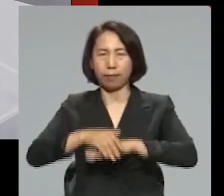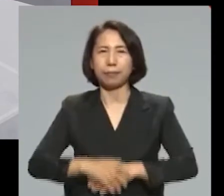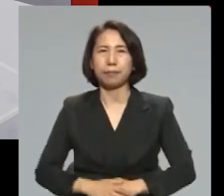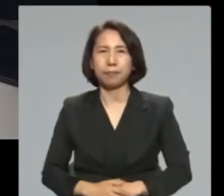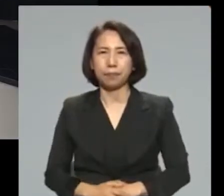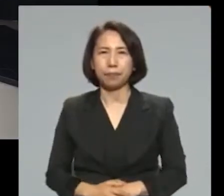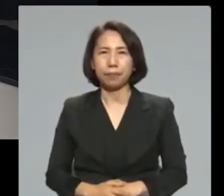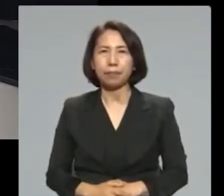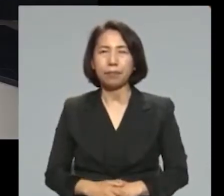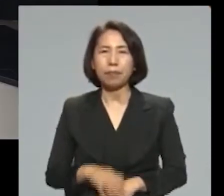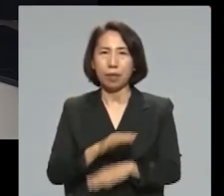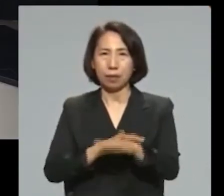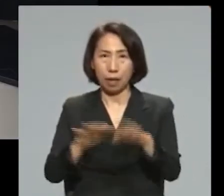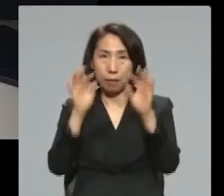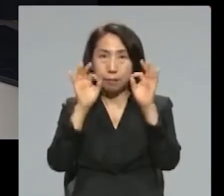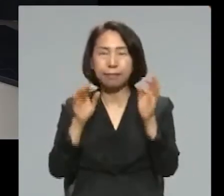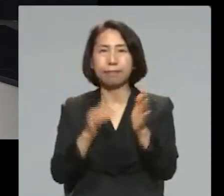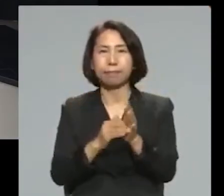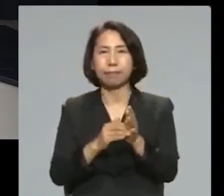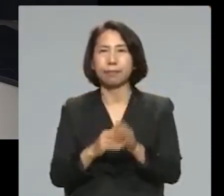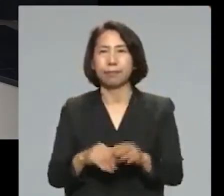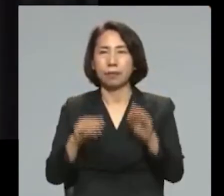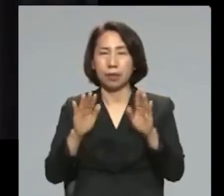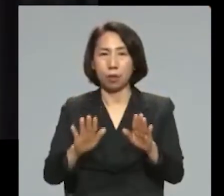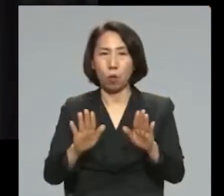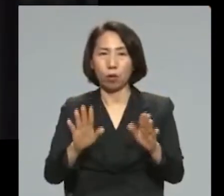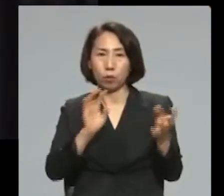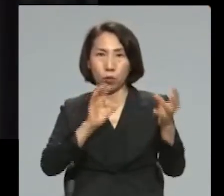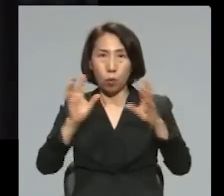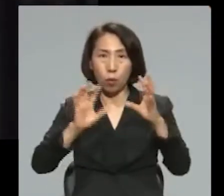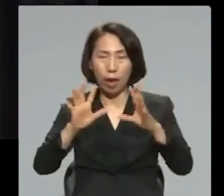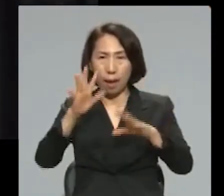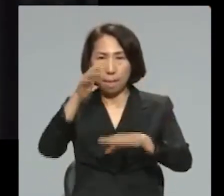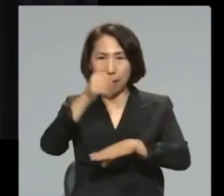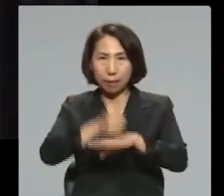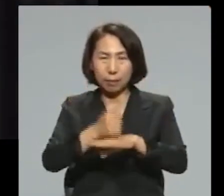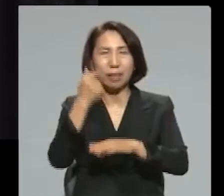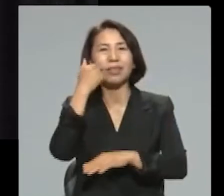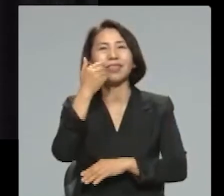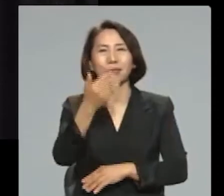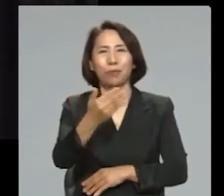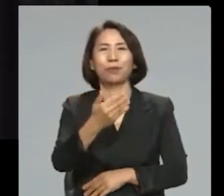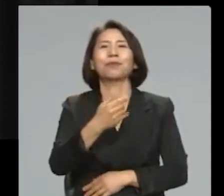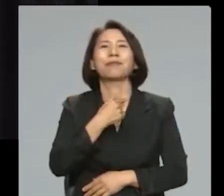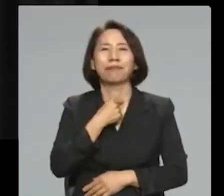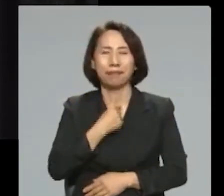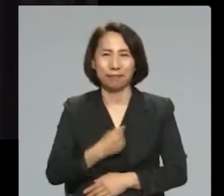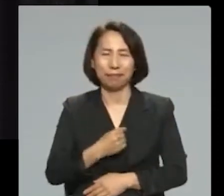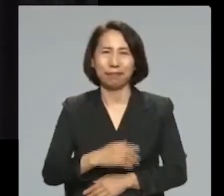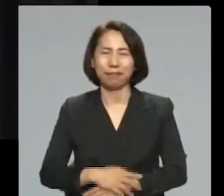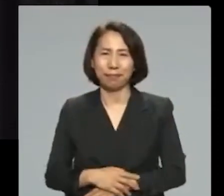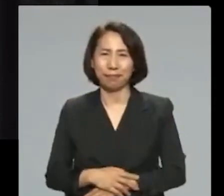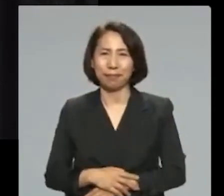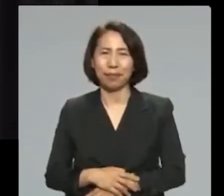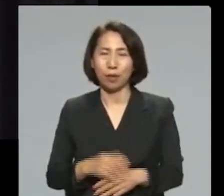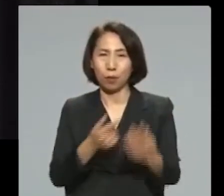네, 잘 들었습니다. 이제 오늘 토론의 마지막 질문을 드리겠습니다. 형식은 공통 질문이고